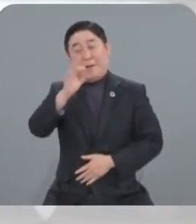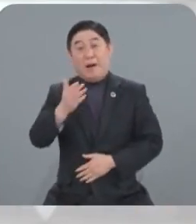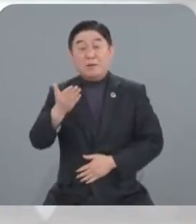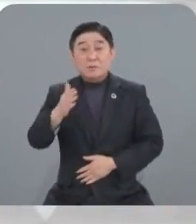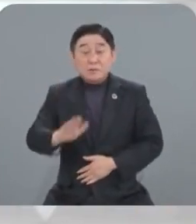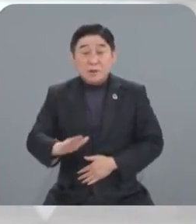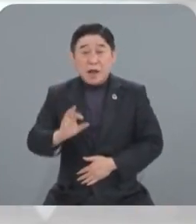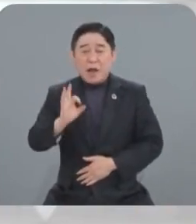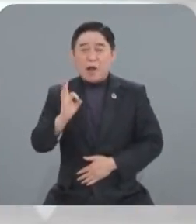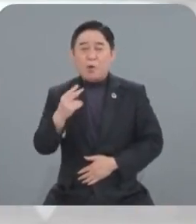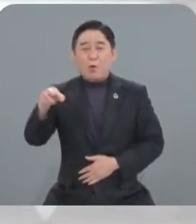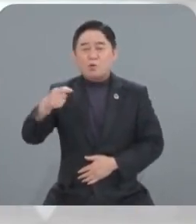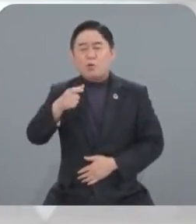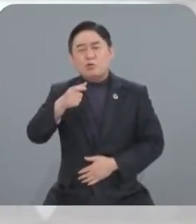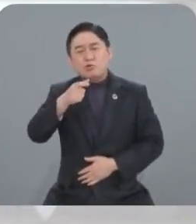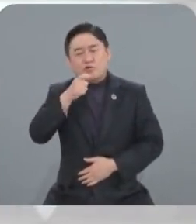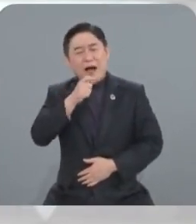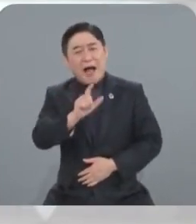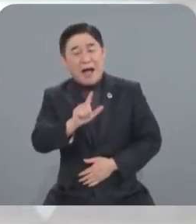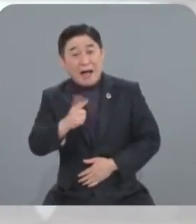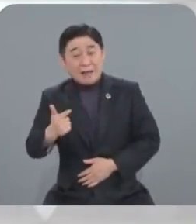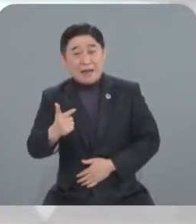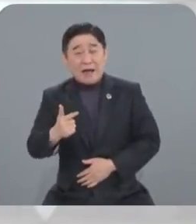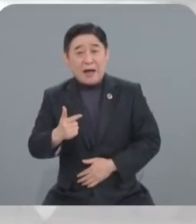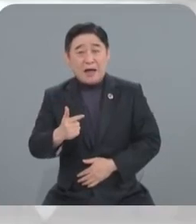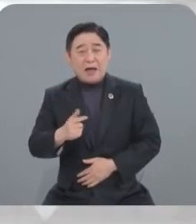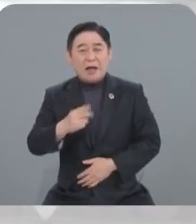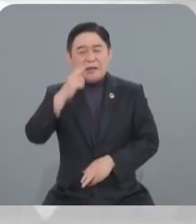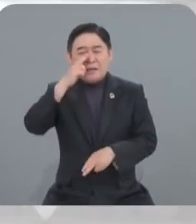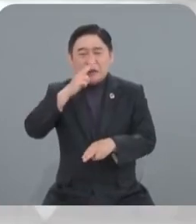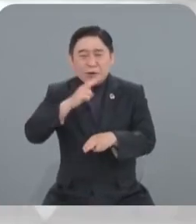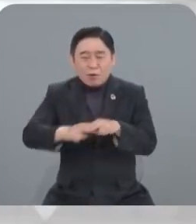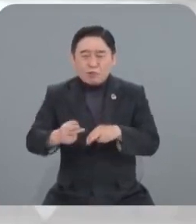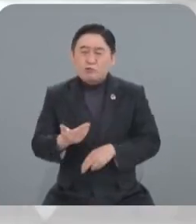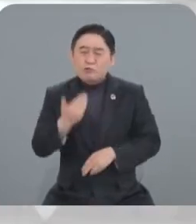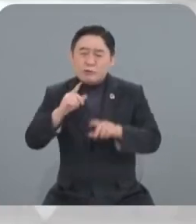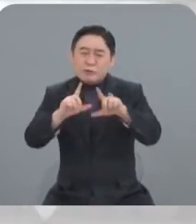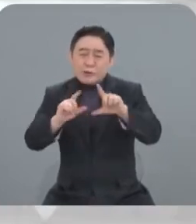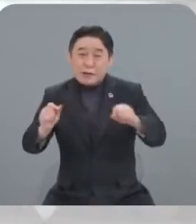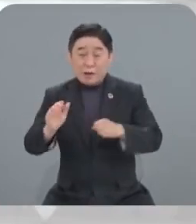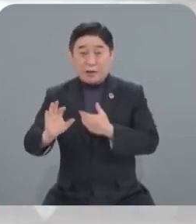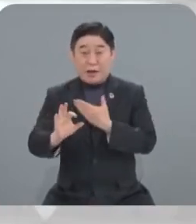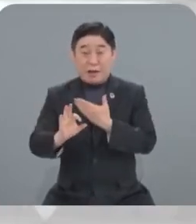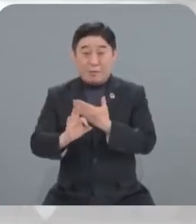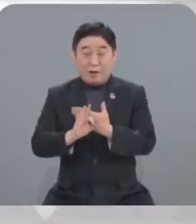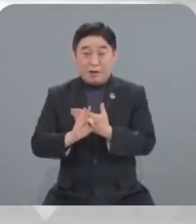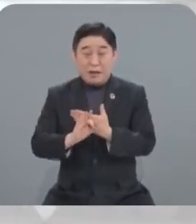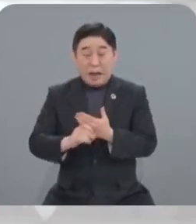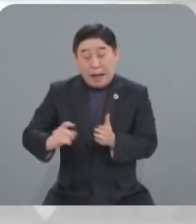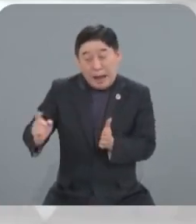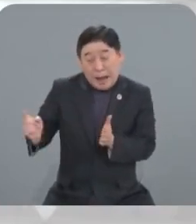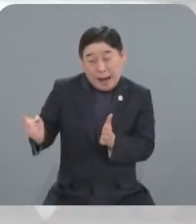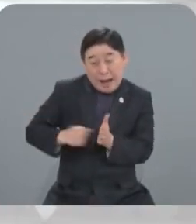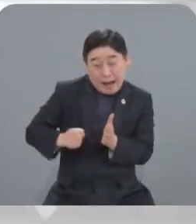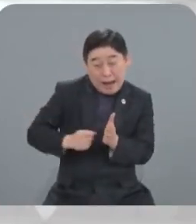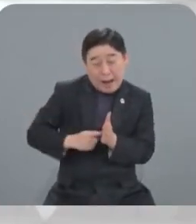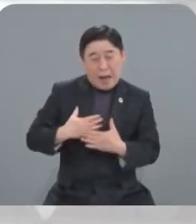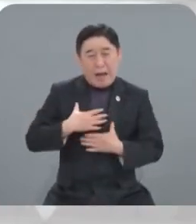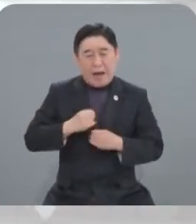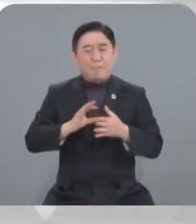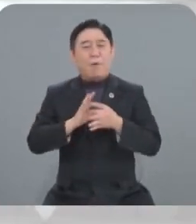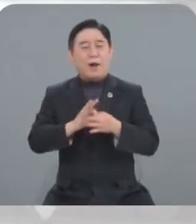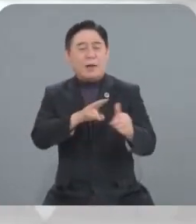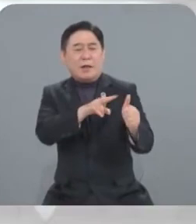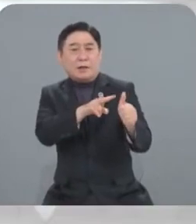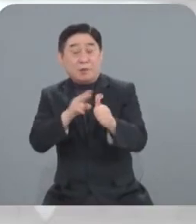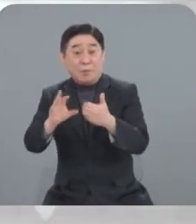요 소수가 아니라 심장과 서귀 왔다면 혹은 촌각을 다투는 안보 관련 정보